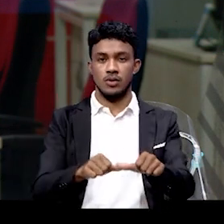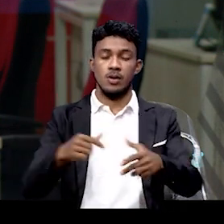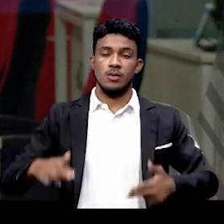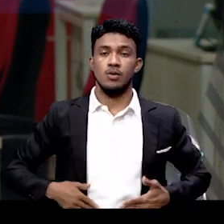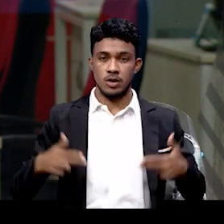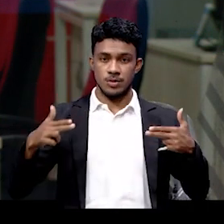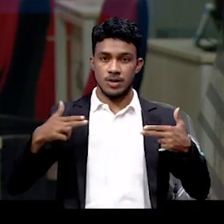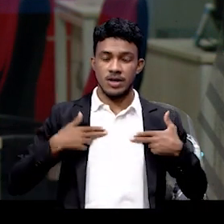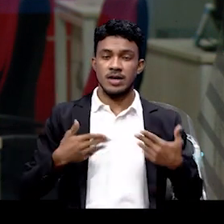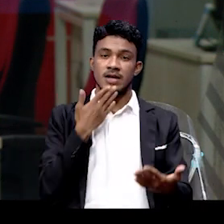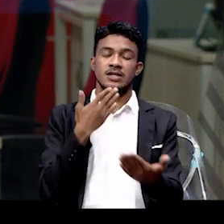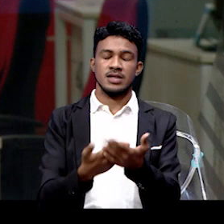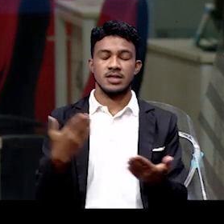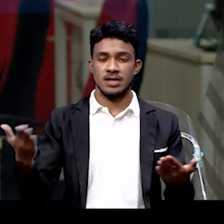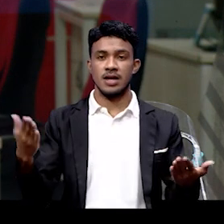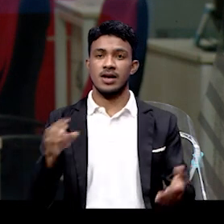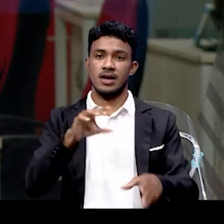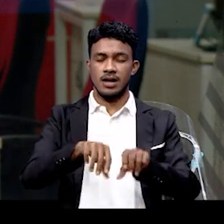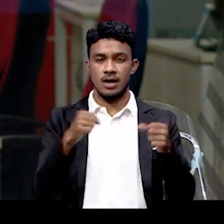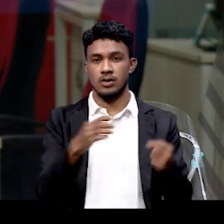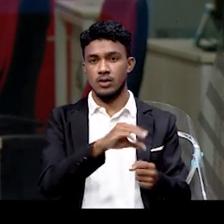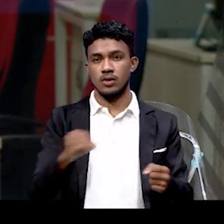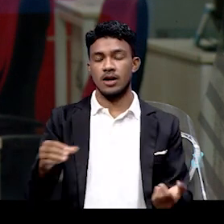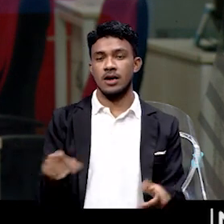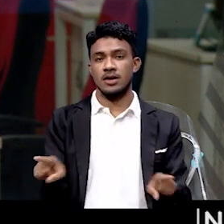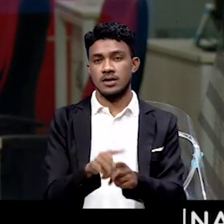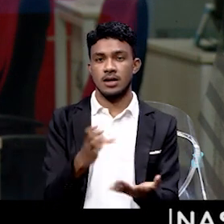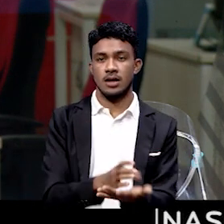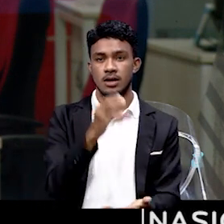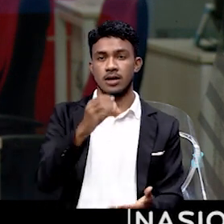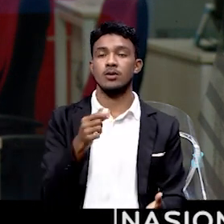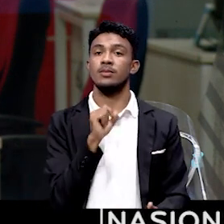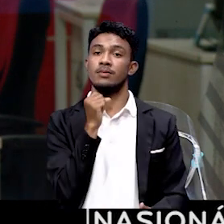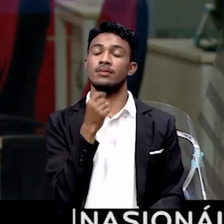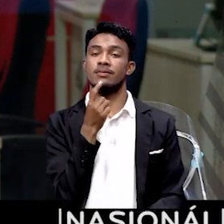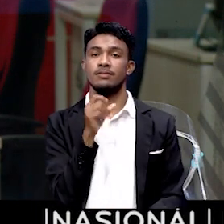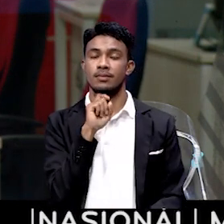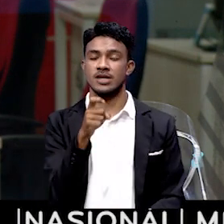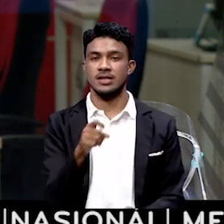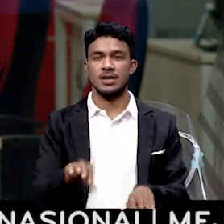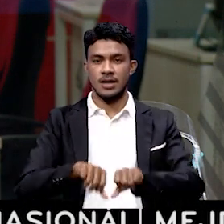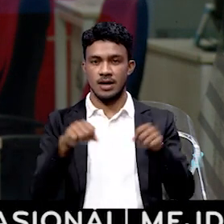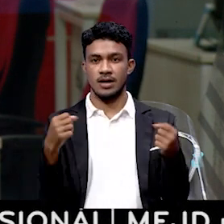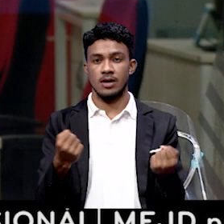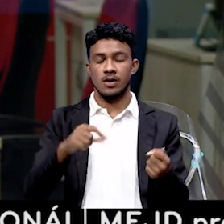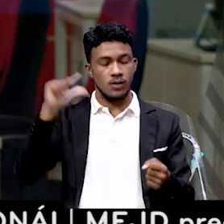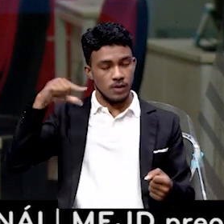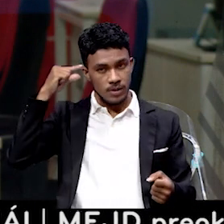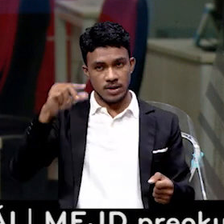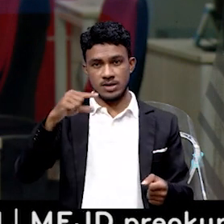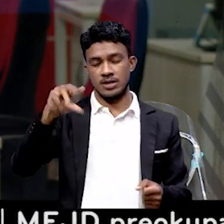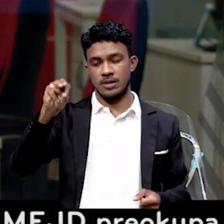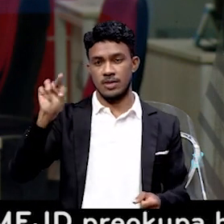basa sangat hanesang lata no besiat. Tuirmai, ita kompanya reportazeng nebe ekipa GMN preparona.